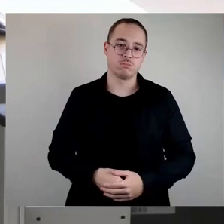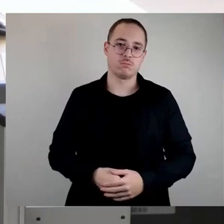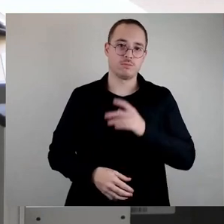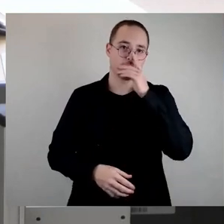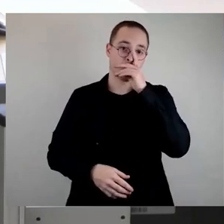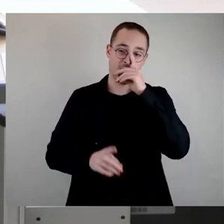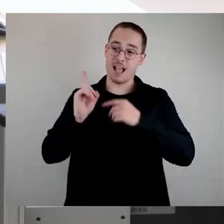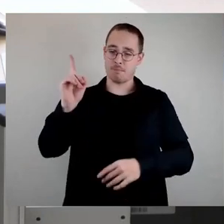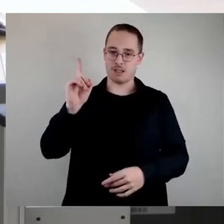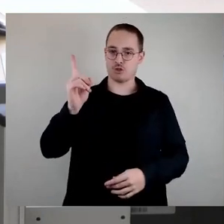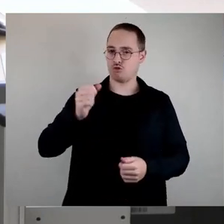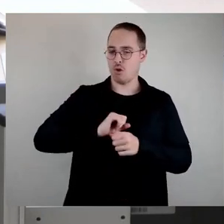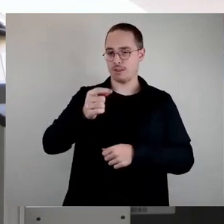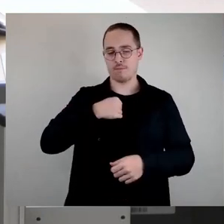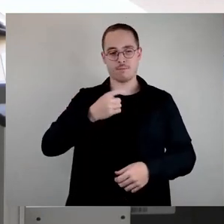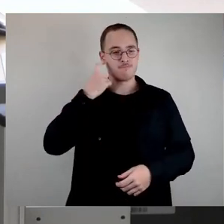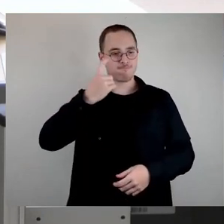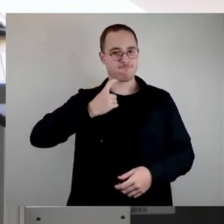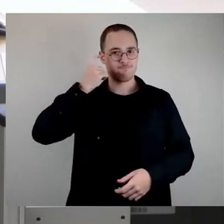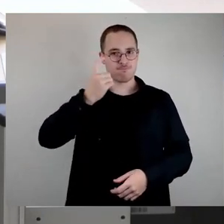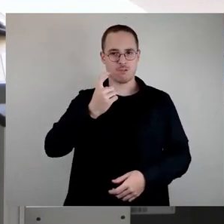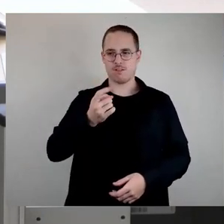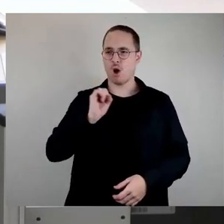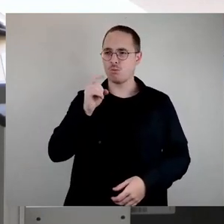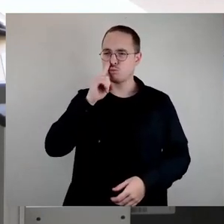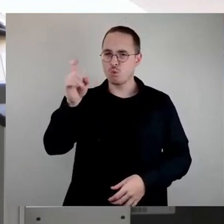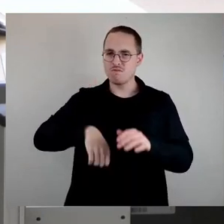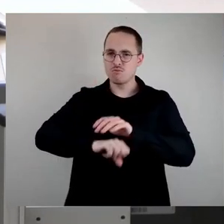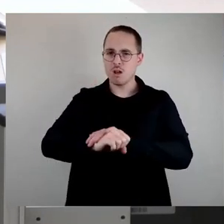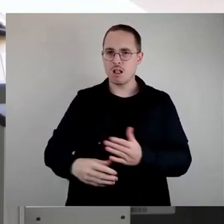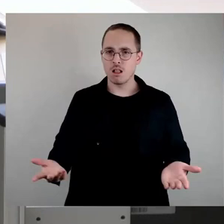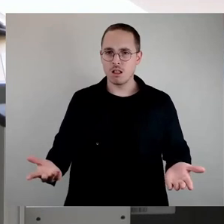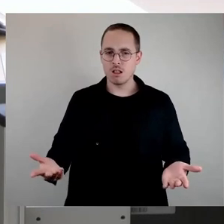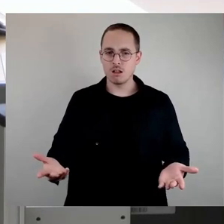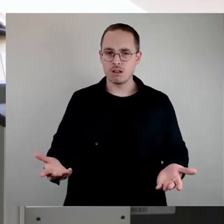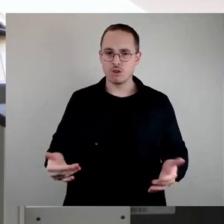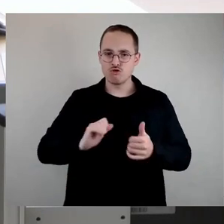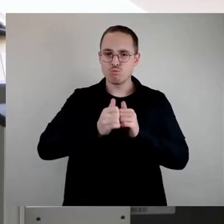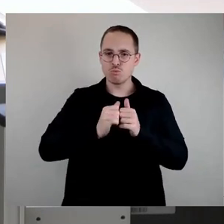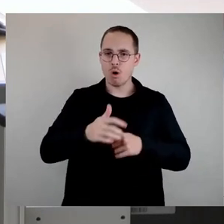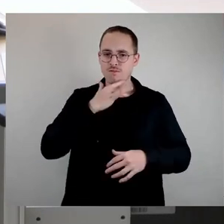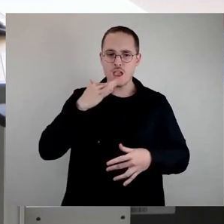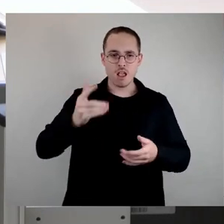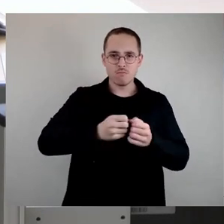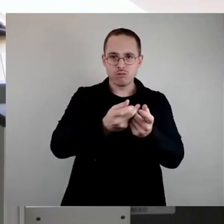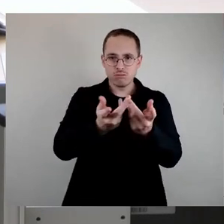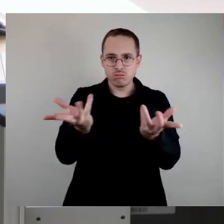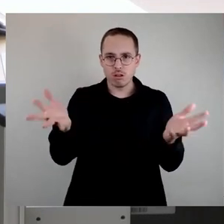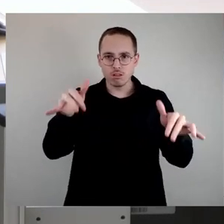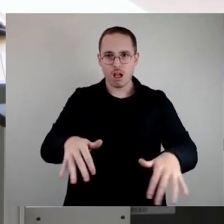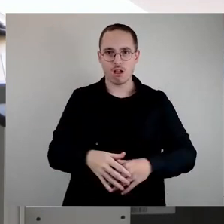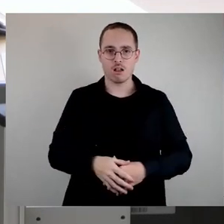wieso eigentlich nur Fußball? Es gibt noch mehr Sportarten, in denen Frauen und Mädchen unterrepräsentiert